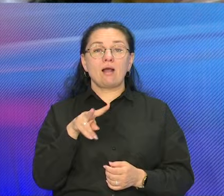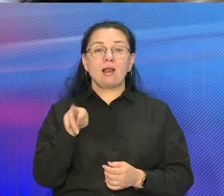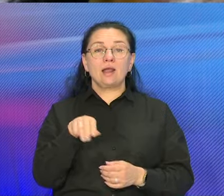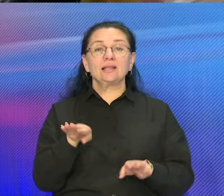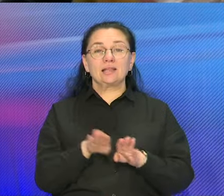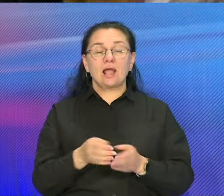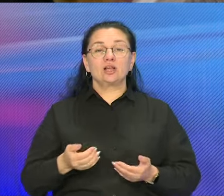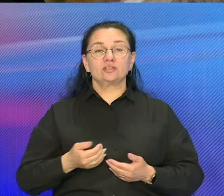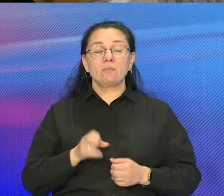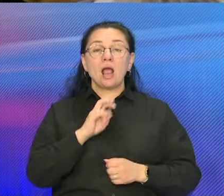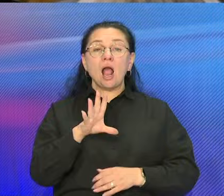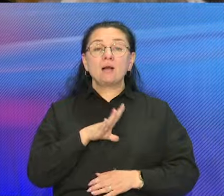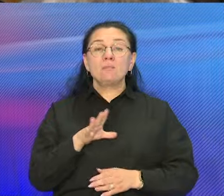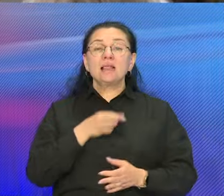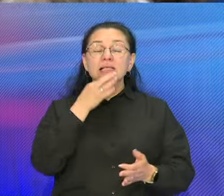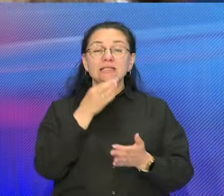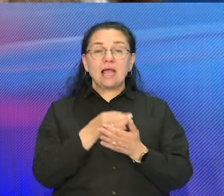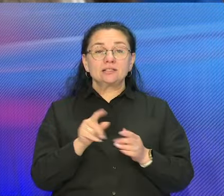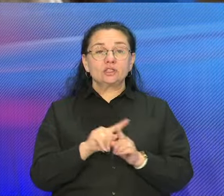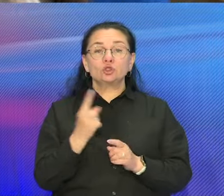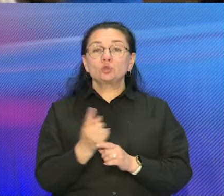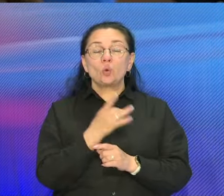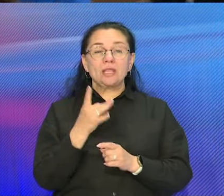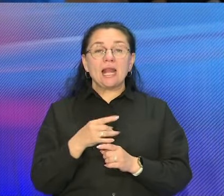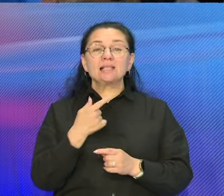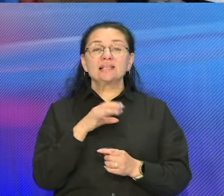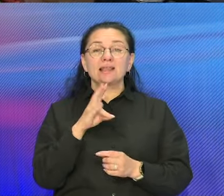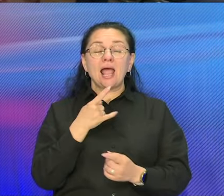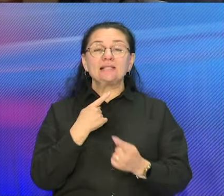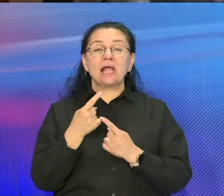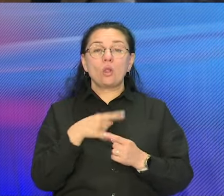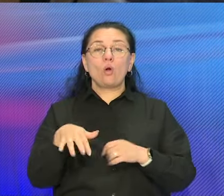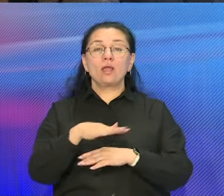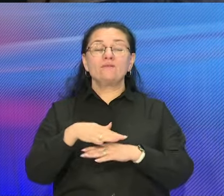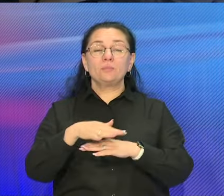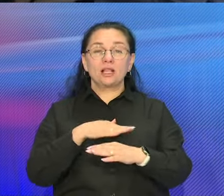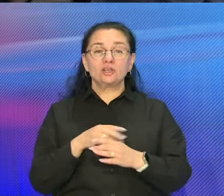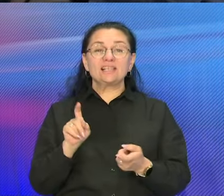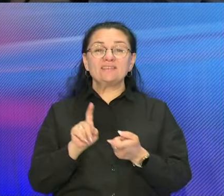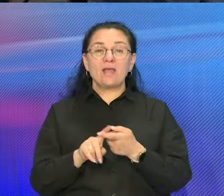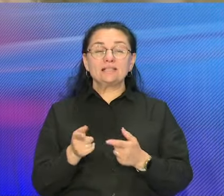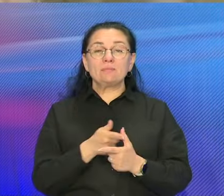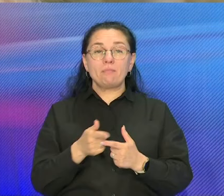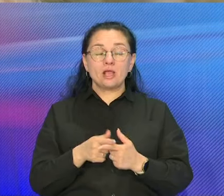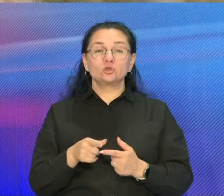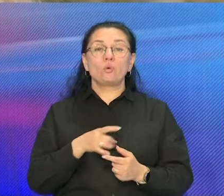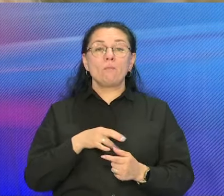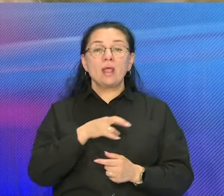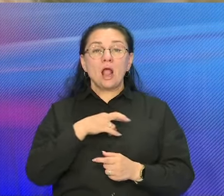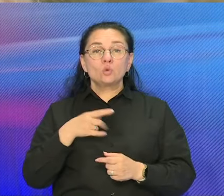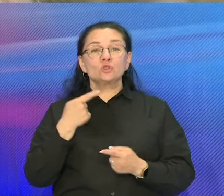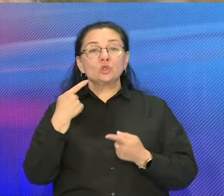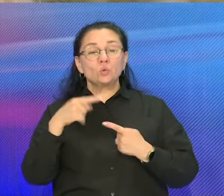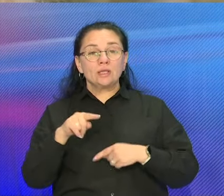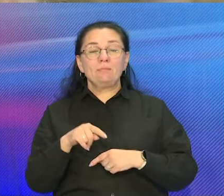ЯК БЫЛО ПАДКРЫСЛЕНО, НЕ РАЗ НА ДУЯЛОГОВЫ ПЛЯЦОЦЫ СОВЯЗЬ ПАМЕЖ БЕЛАРУССЮ И БЕЛАРУССАМИ, АКЕЕ ЖИВУТЬ У ЗАМЕЖНЫХ КРАИНАХ